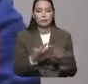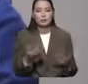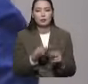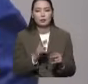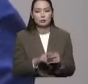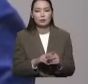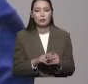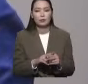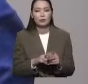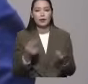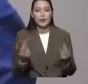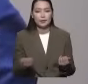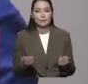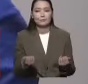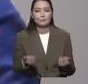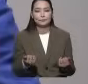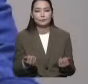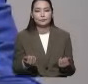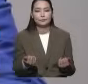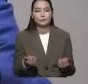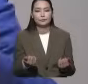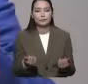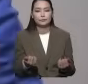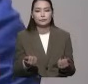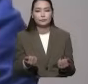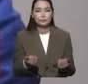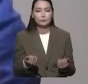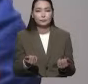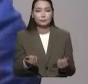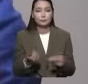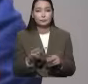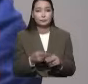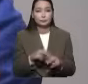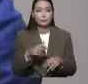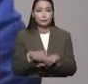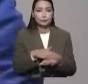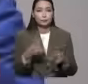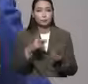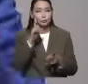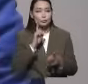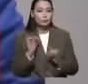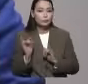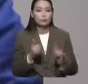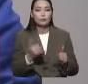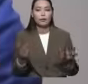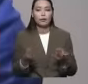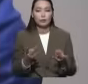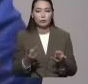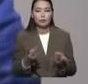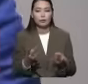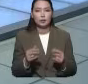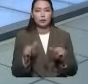жүргізіватса, әрине, ауылдан көшіп кеткен жастар қайтып келіп жатыр ауылға дейді. Не, қазір жұмыс орындары ашылды.